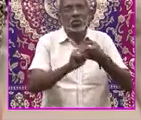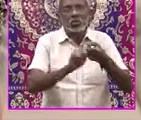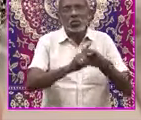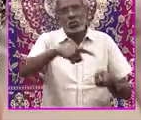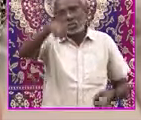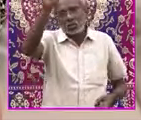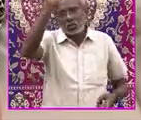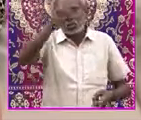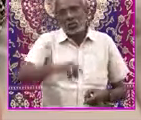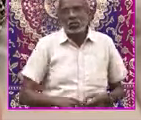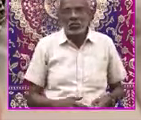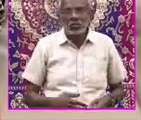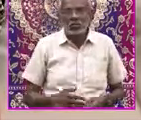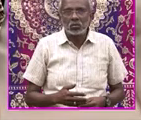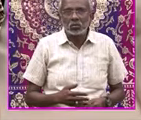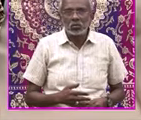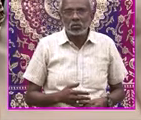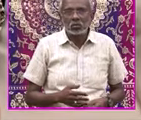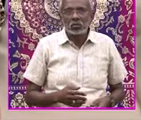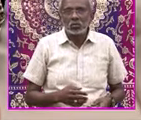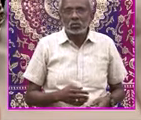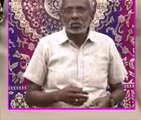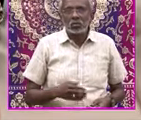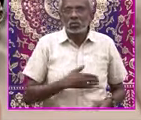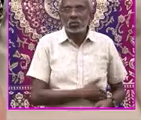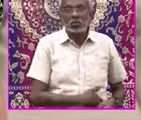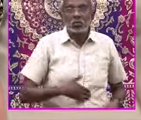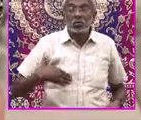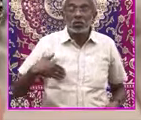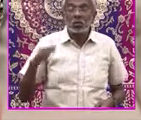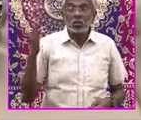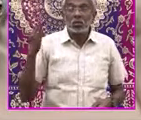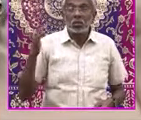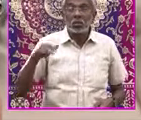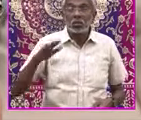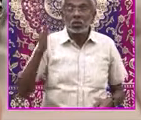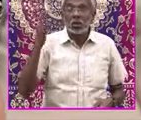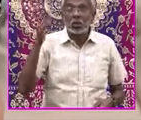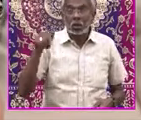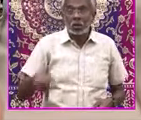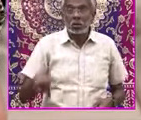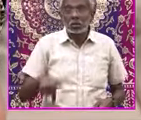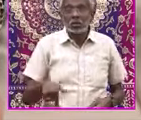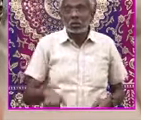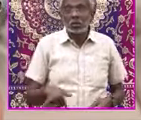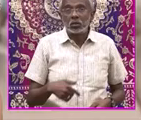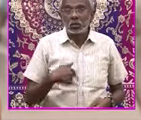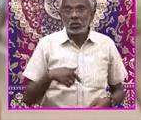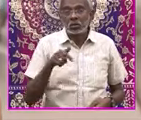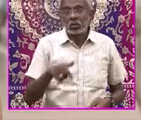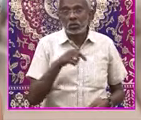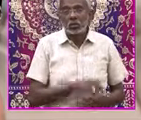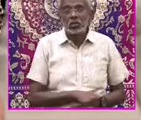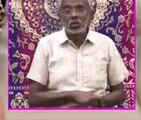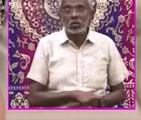செல் அப்படின்னு அனுப்பி விடுறாங்க. அத்தகைய வீரம் நிறைந்த பெண்கள் நிறைந்த சமுதாயத்தில் பண்டை கால பெண்கள்